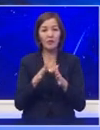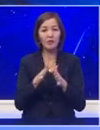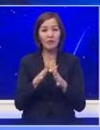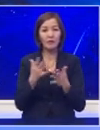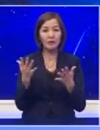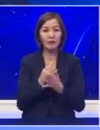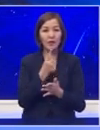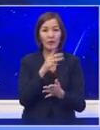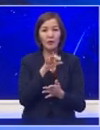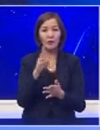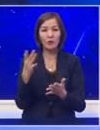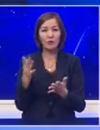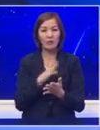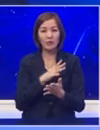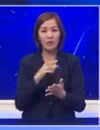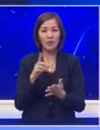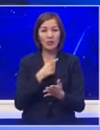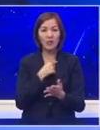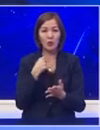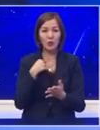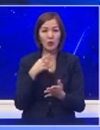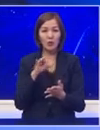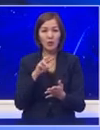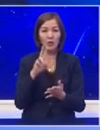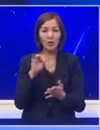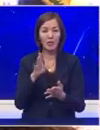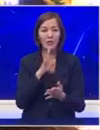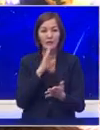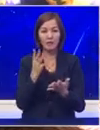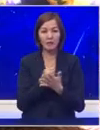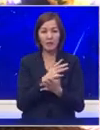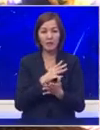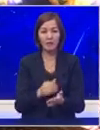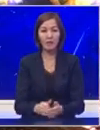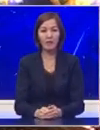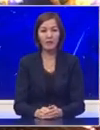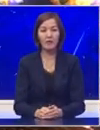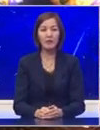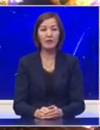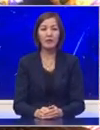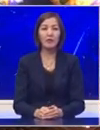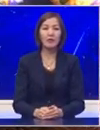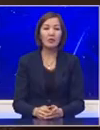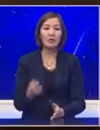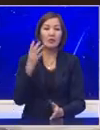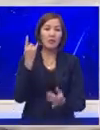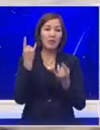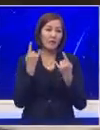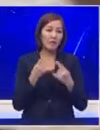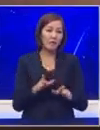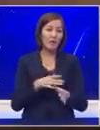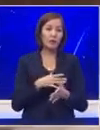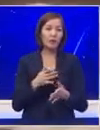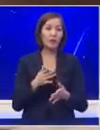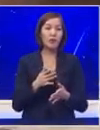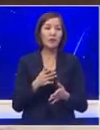обладательниц миллиона тенге стало талдыкурганской Енлик еренова декретный отпуск время возможностей так